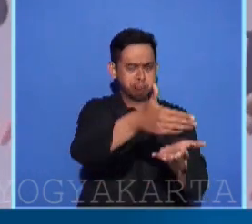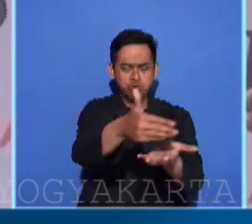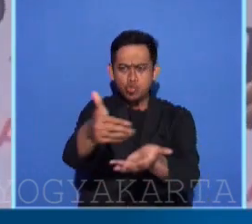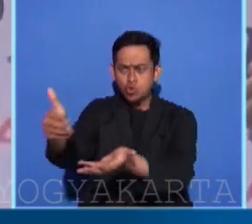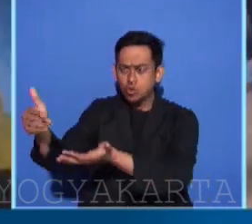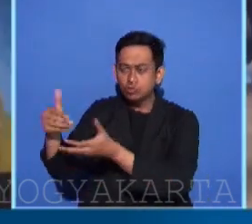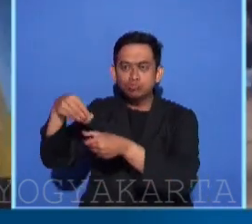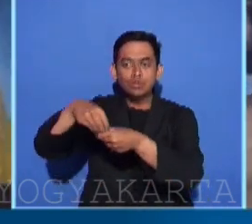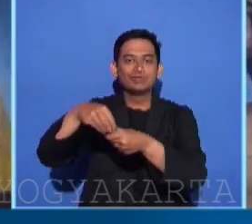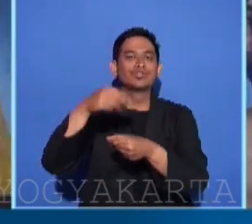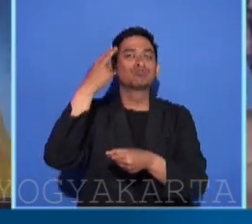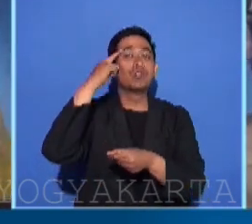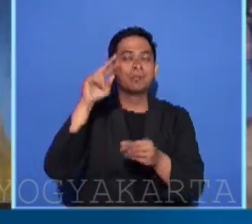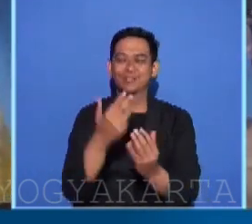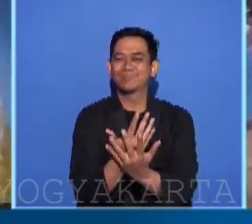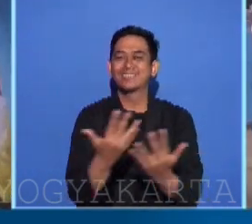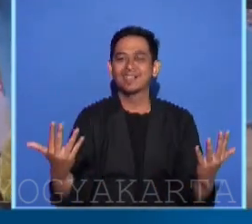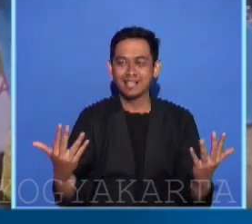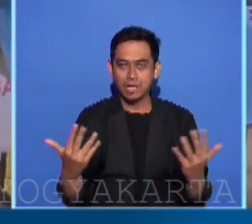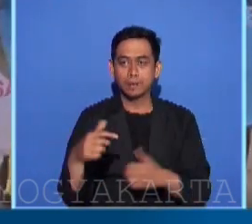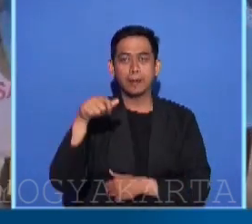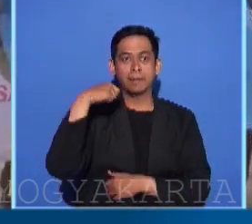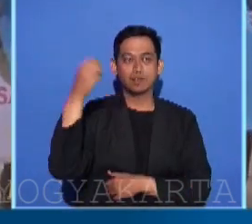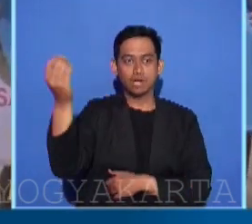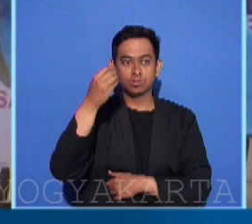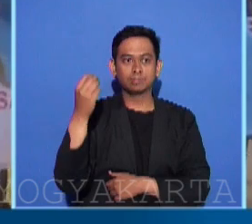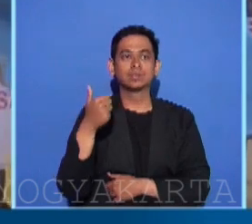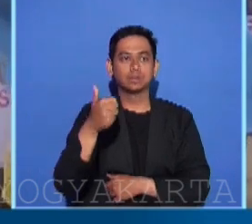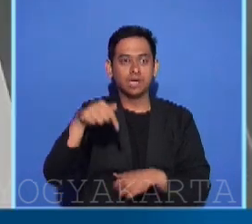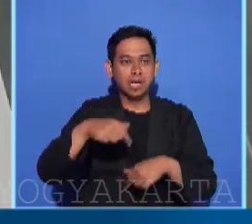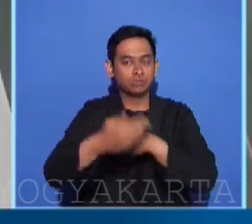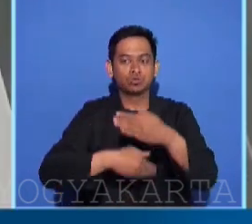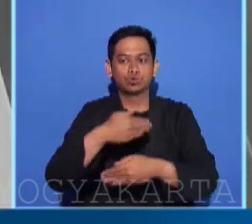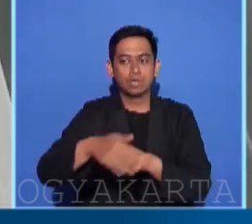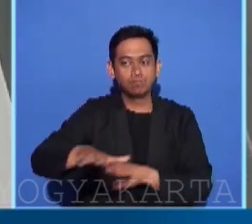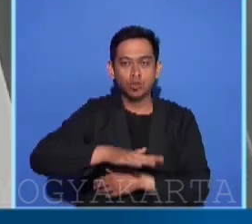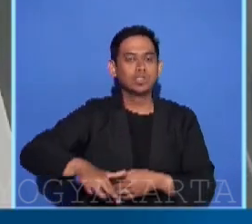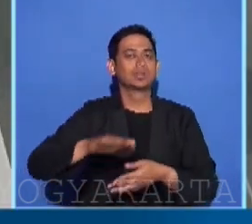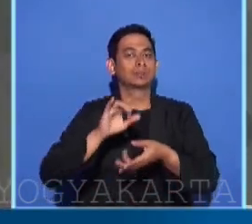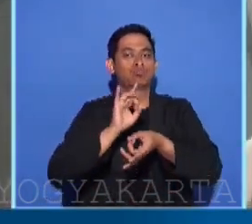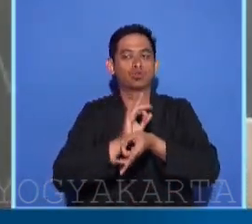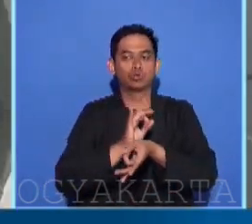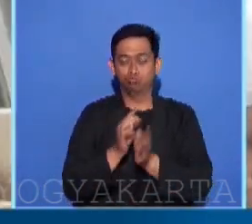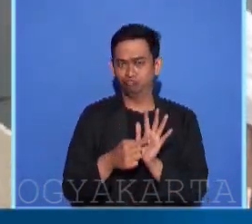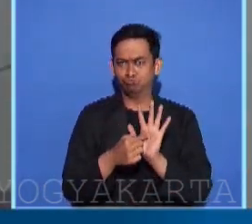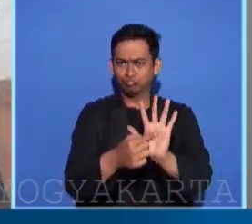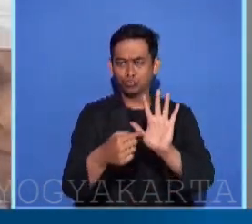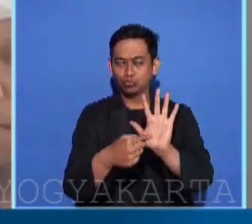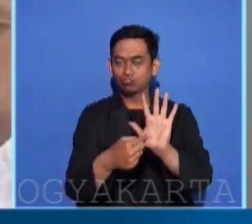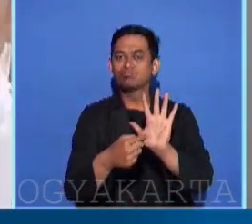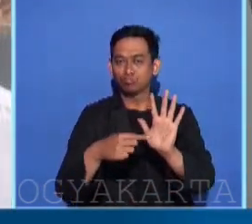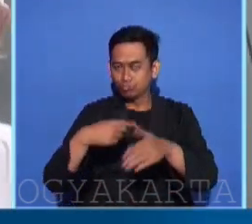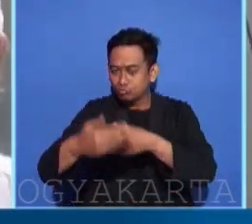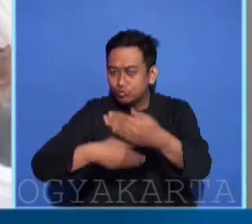aksi. Kemenko Marves menilai saat ini pengelolaan kawasan Borobudur belum menunjukkan kinerja yang efektif